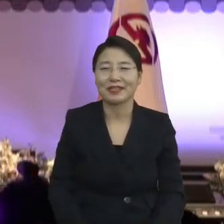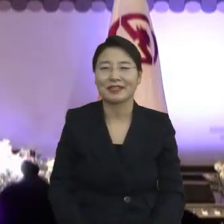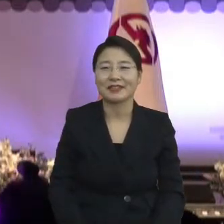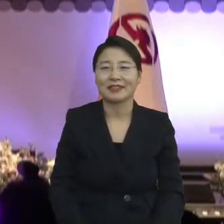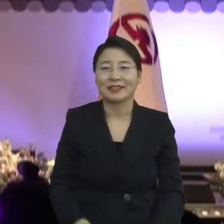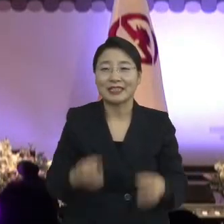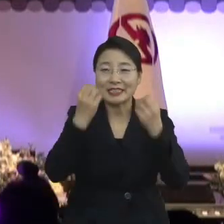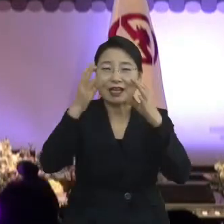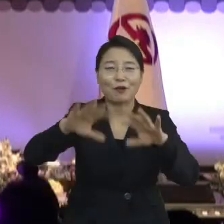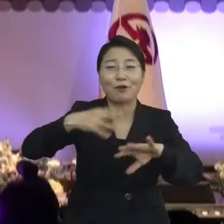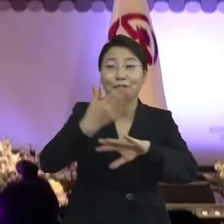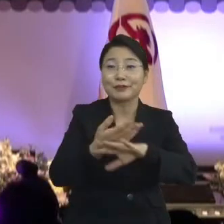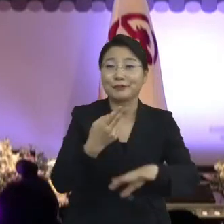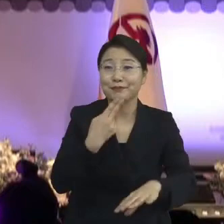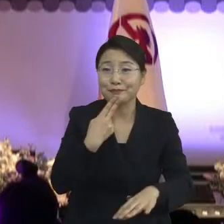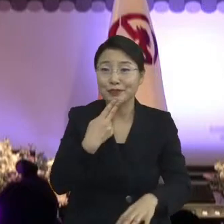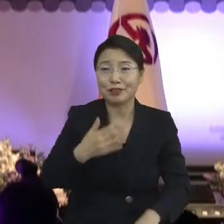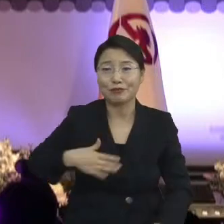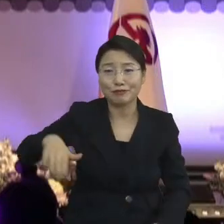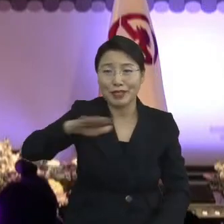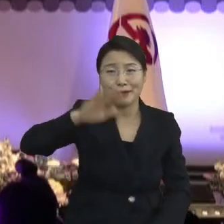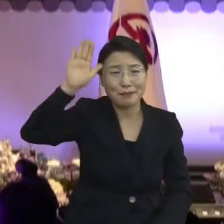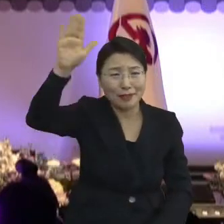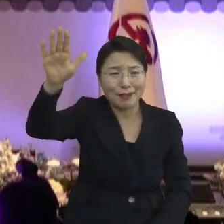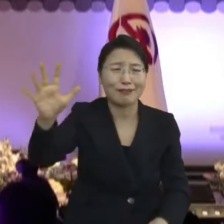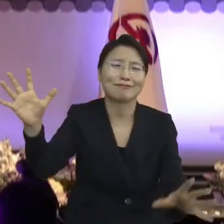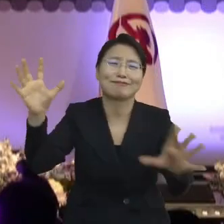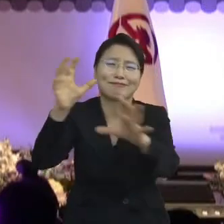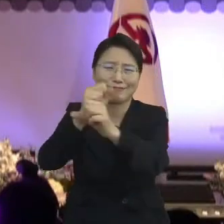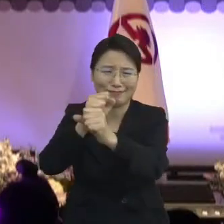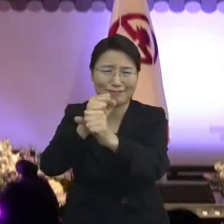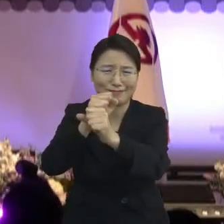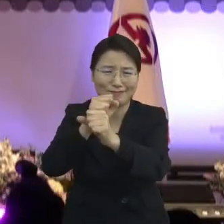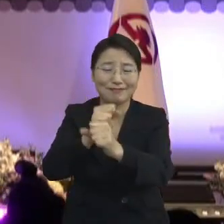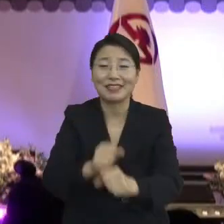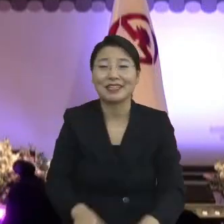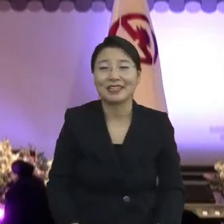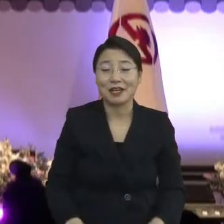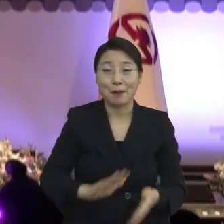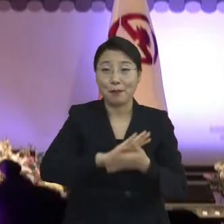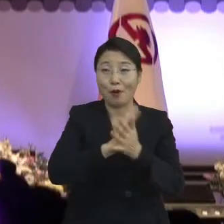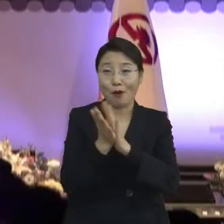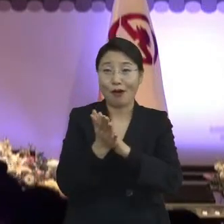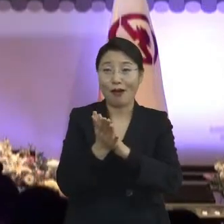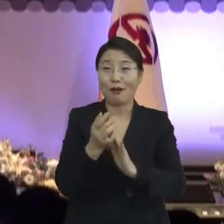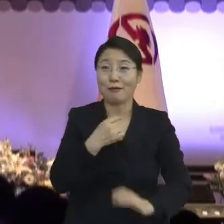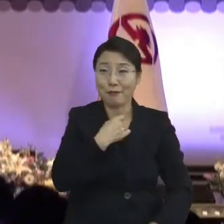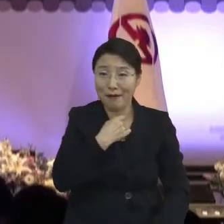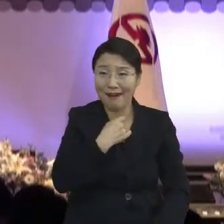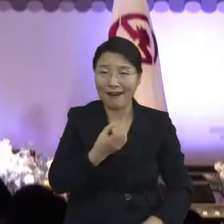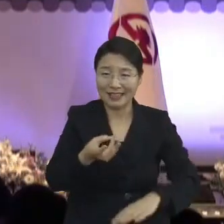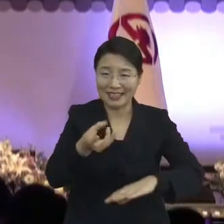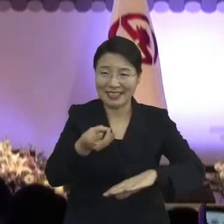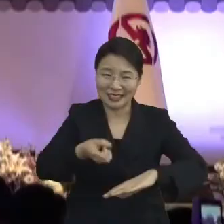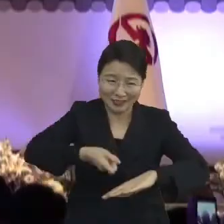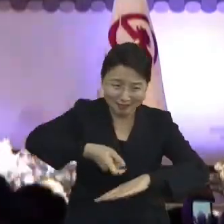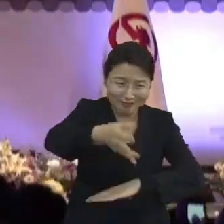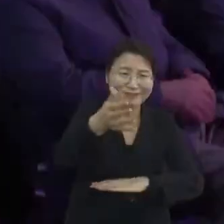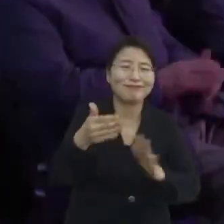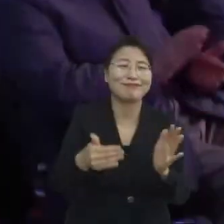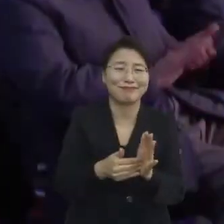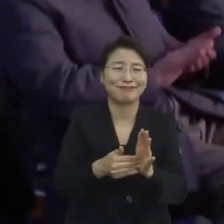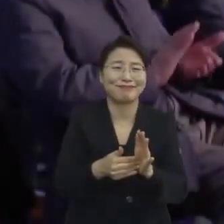진정한 혁신이 없으면 우리의 미래는 없습니다. 변화의 씨앗은 이미 뿌려졌습니다.